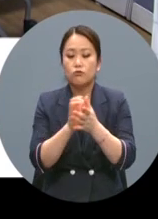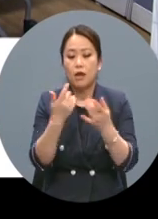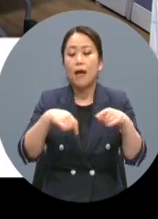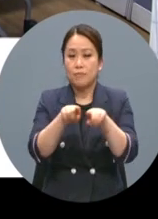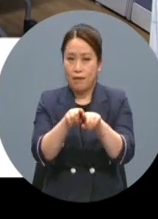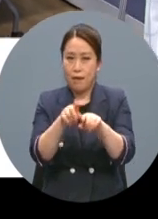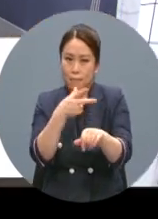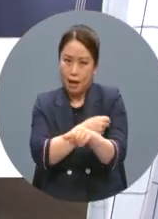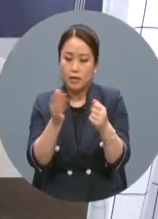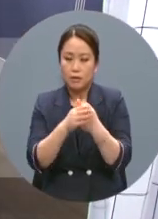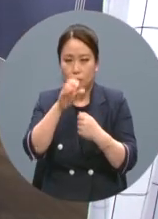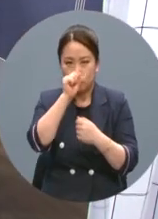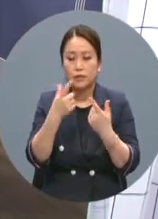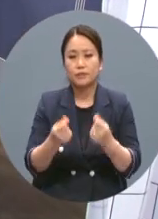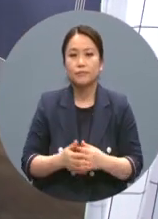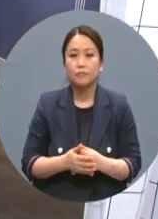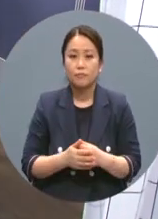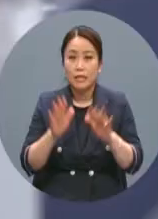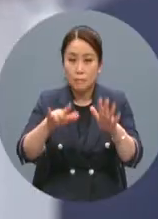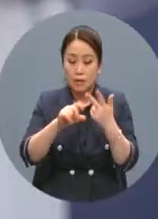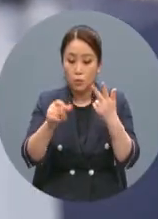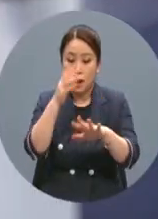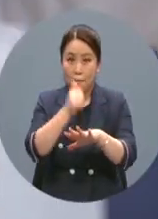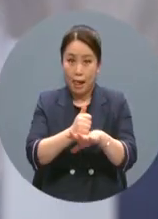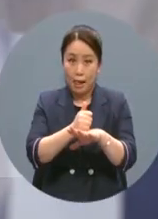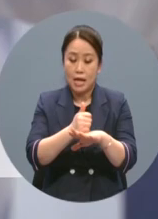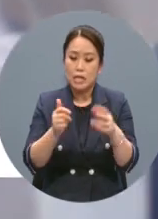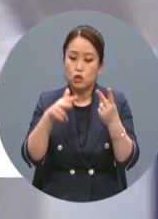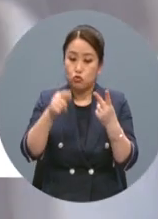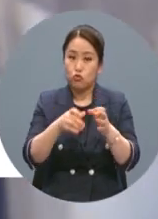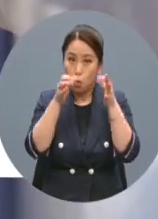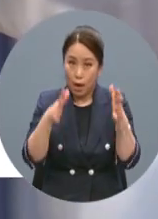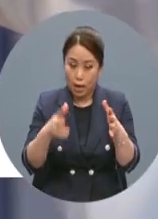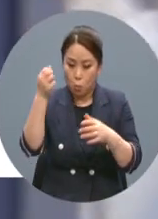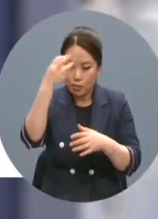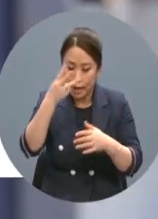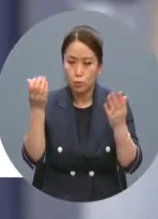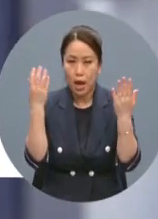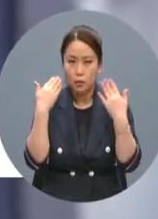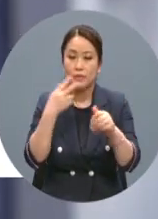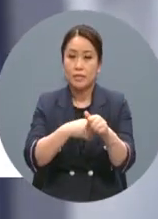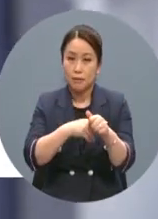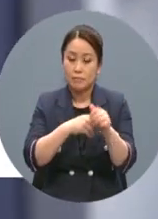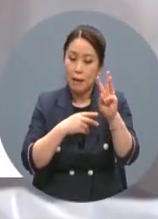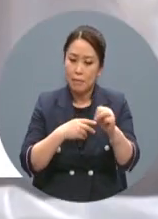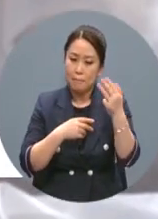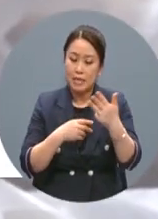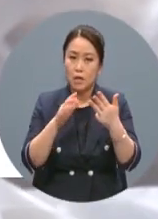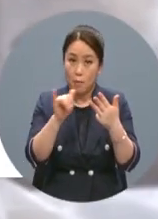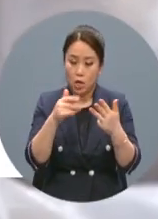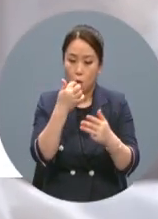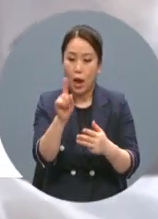맞아서 좋은 것 같습니다. 이달 말까지 약 2주간 고3 학생과 교직원 3만 8천여 명이